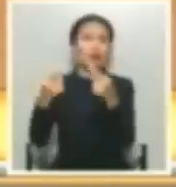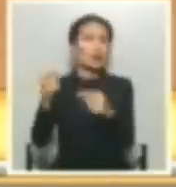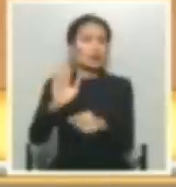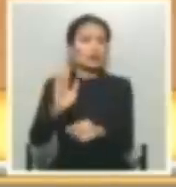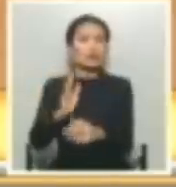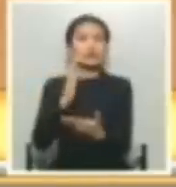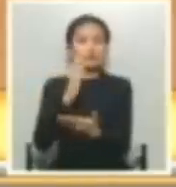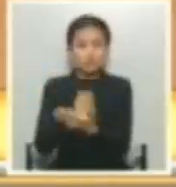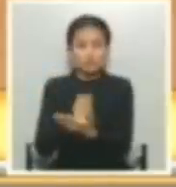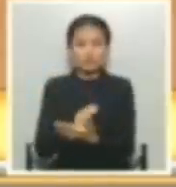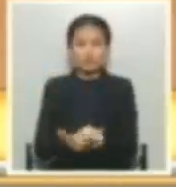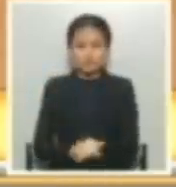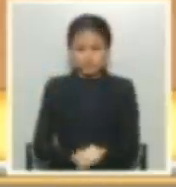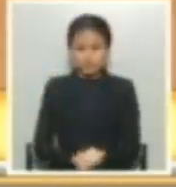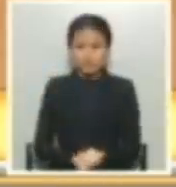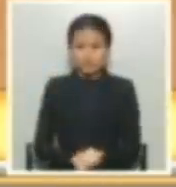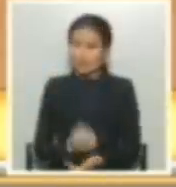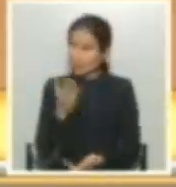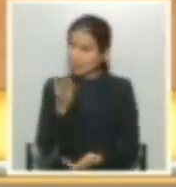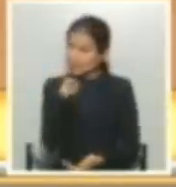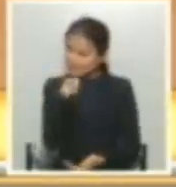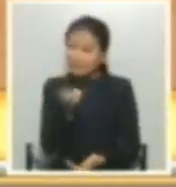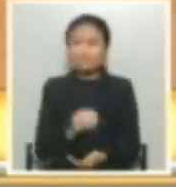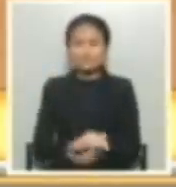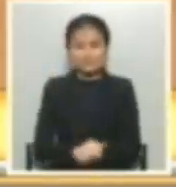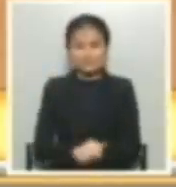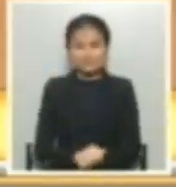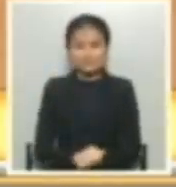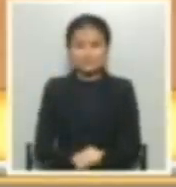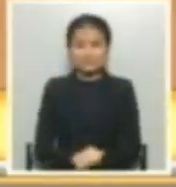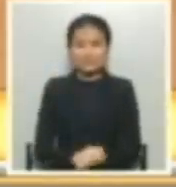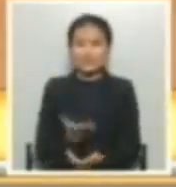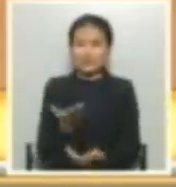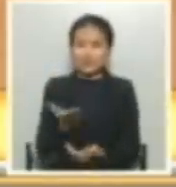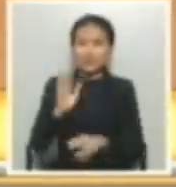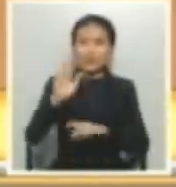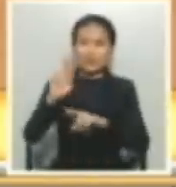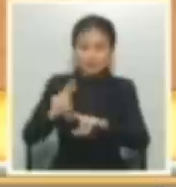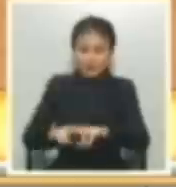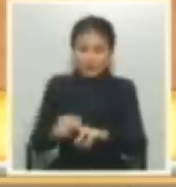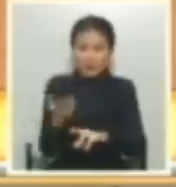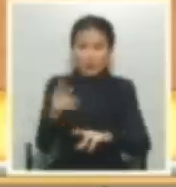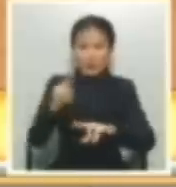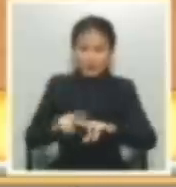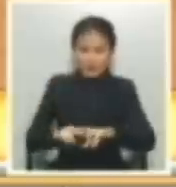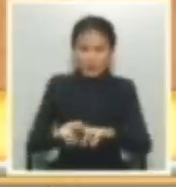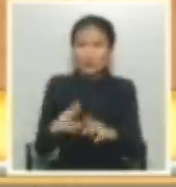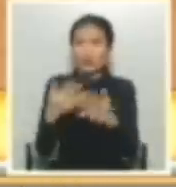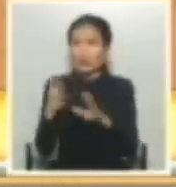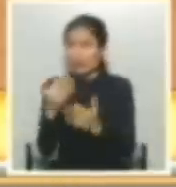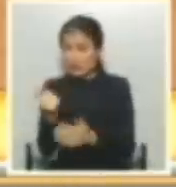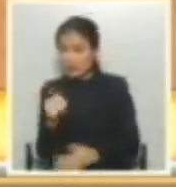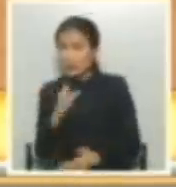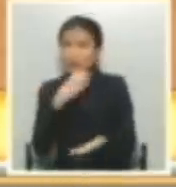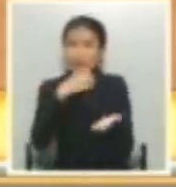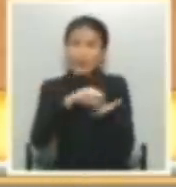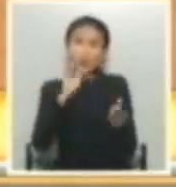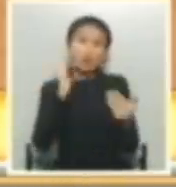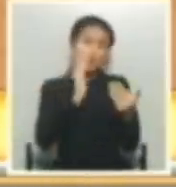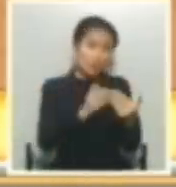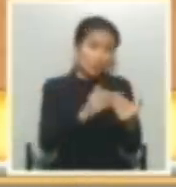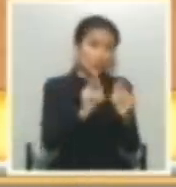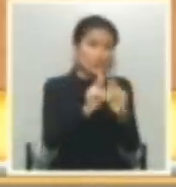เชิญท่านนั่งลงท่านประธานครับเอานิ่มๆนิดเดียว เชิญท่านนั่งลงครับท่านกล่าวหากรรมธิการว่